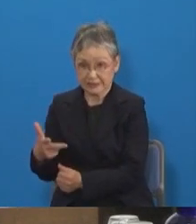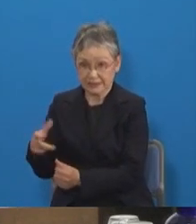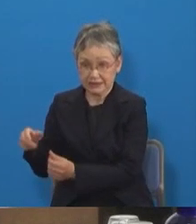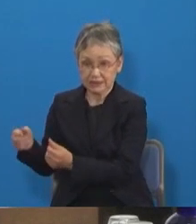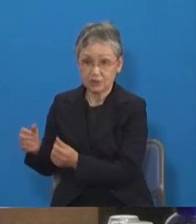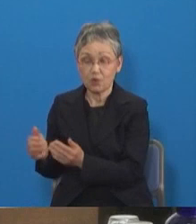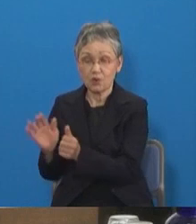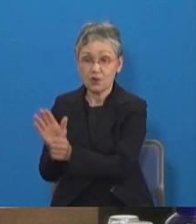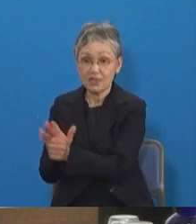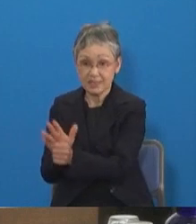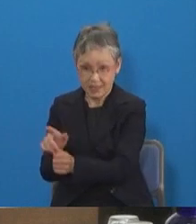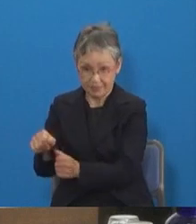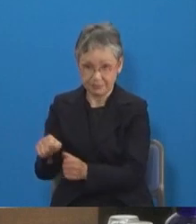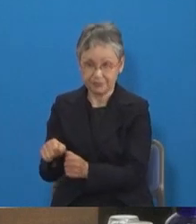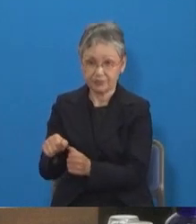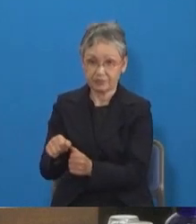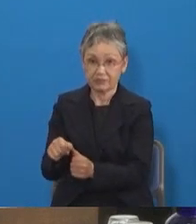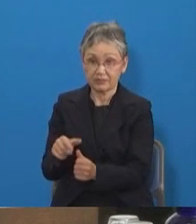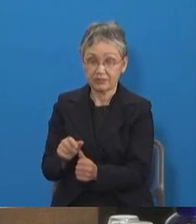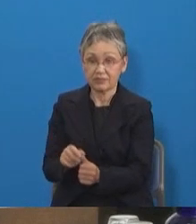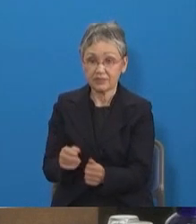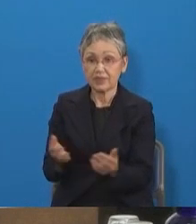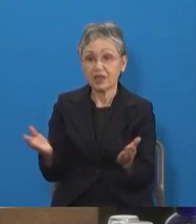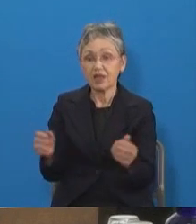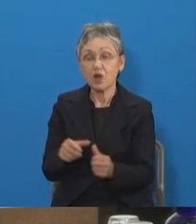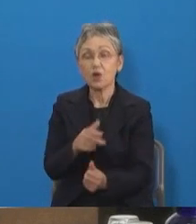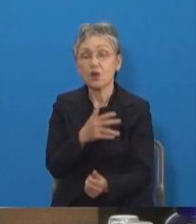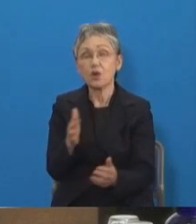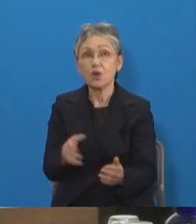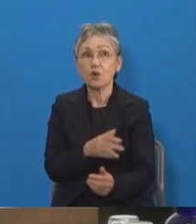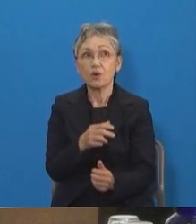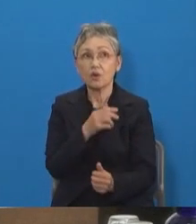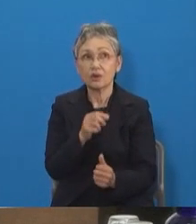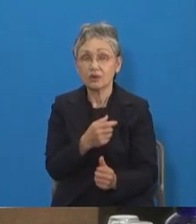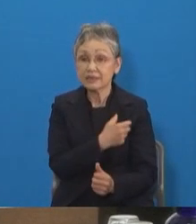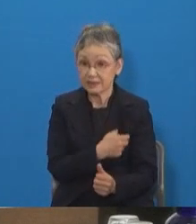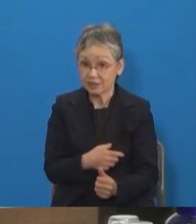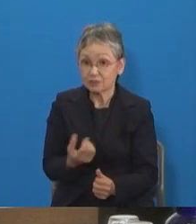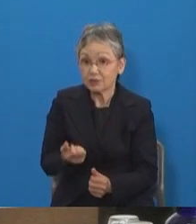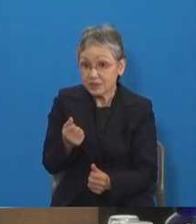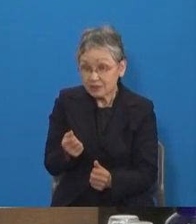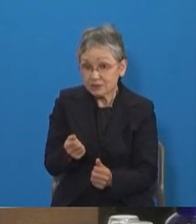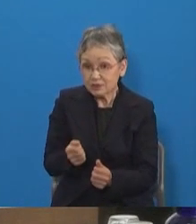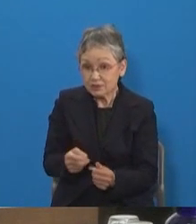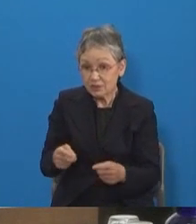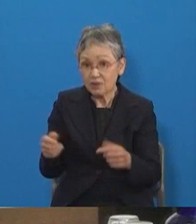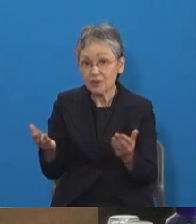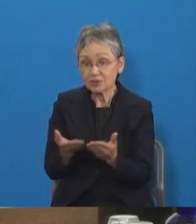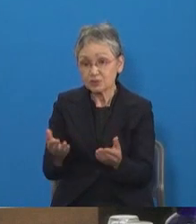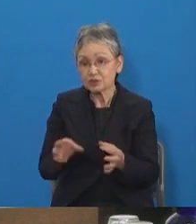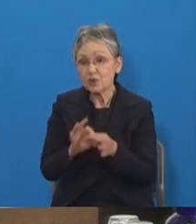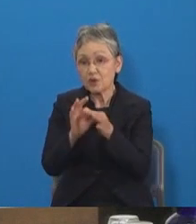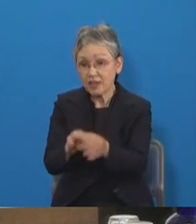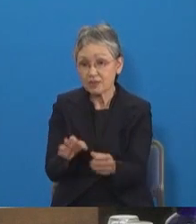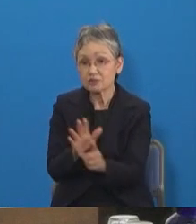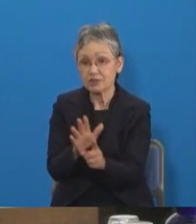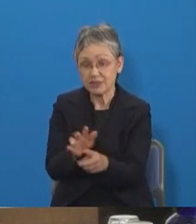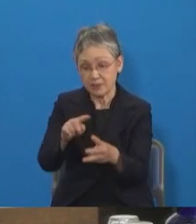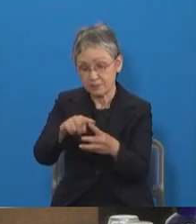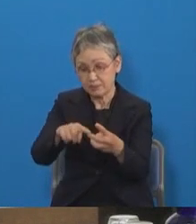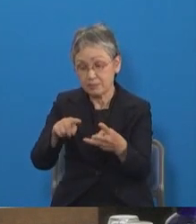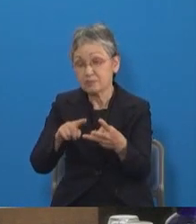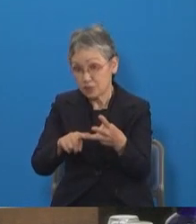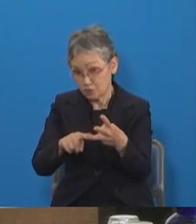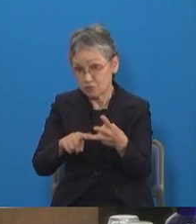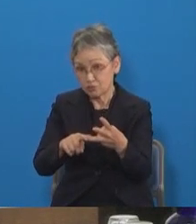続支援の3つの観点から取り組みを進めており、保育関係団体や京都府保育士養成校等との関